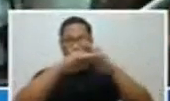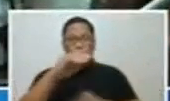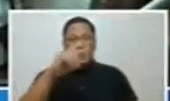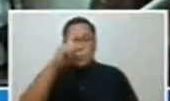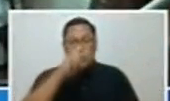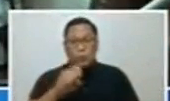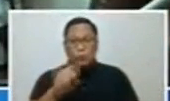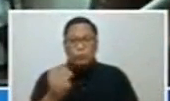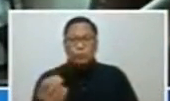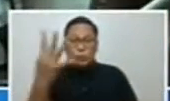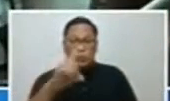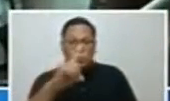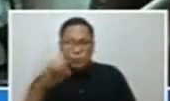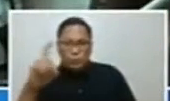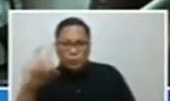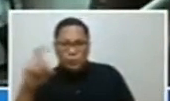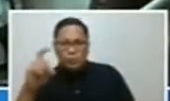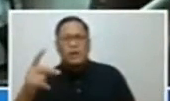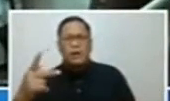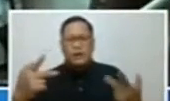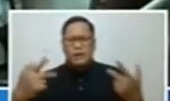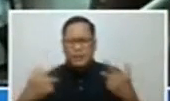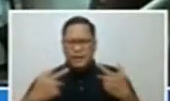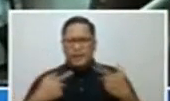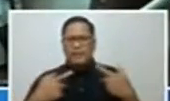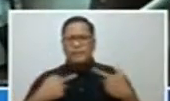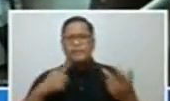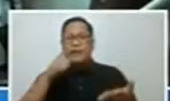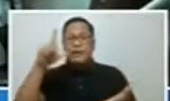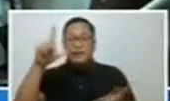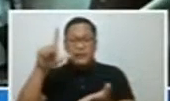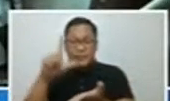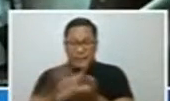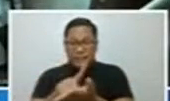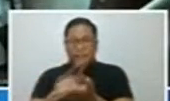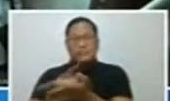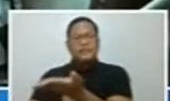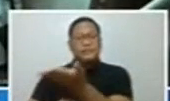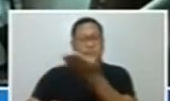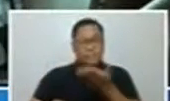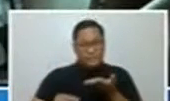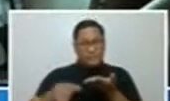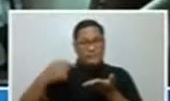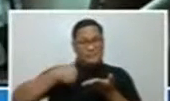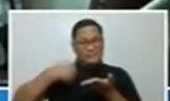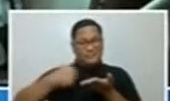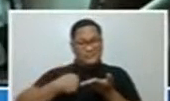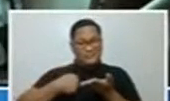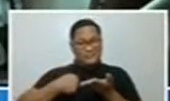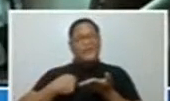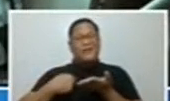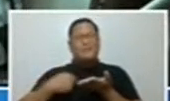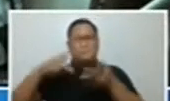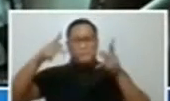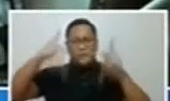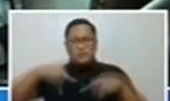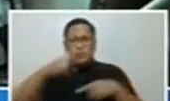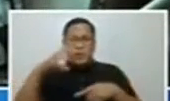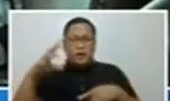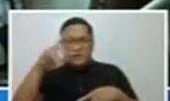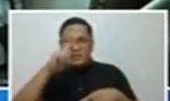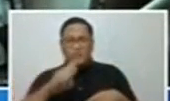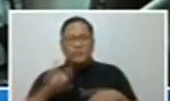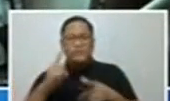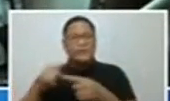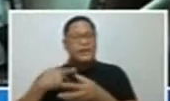Para naman mas lalo pang mabigyan ng sapat na atensyon at pangailangan ng ating mga overseas Filipino workers sa gitna ng